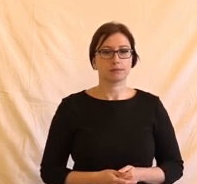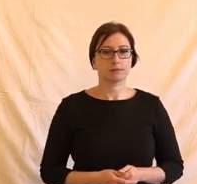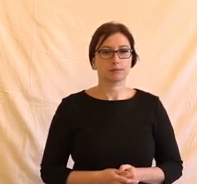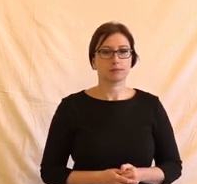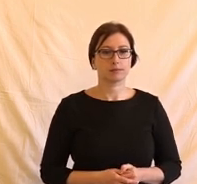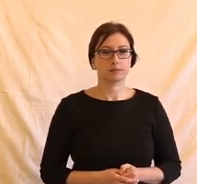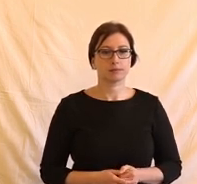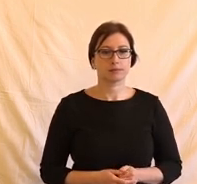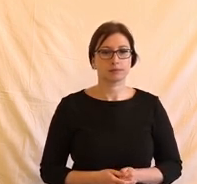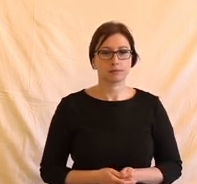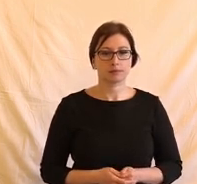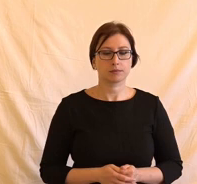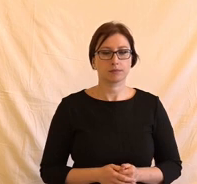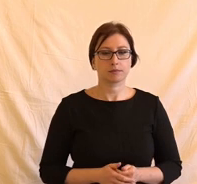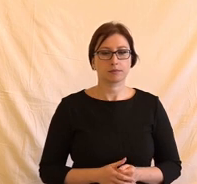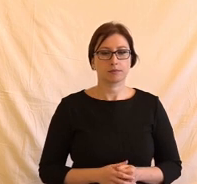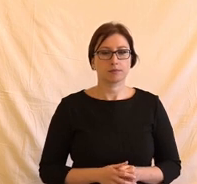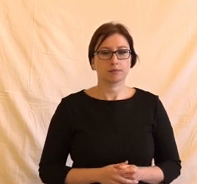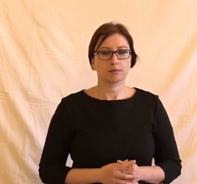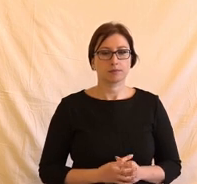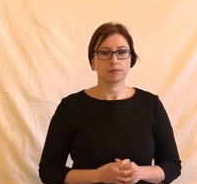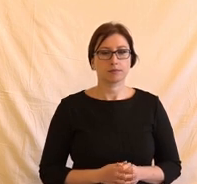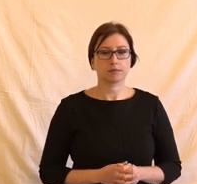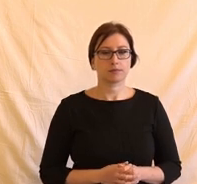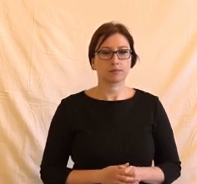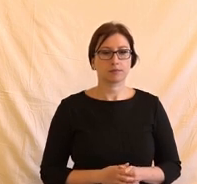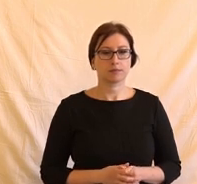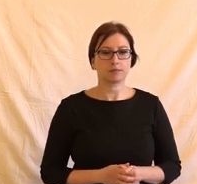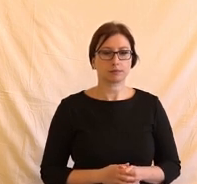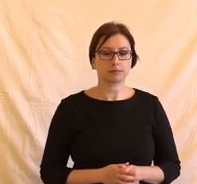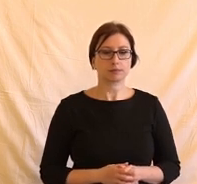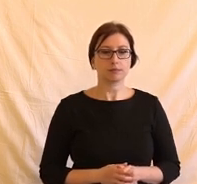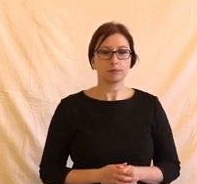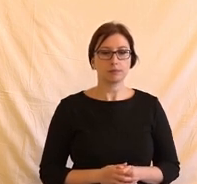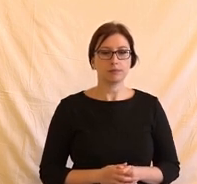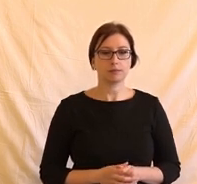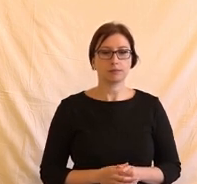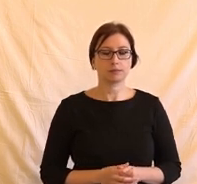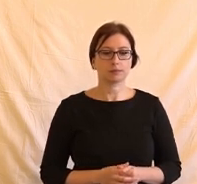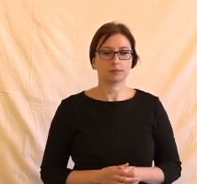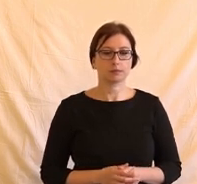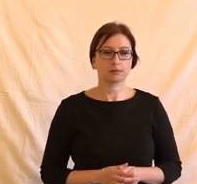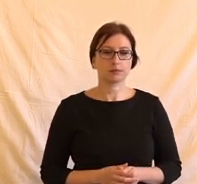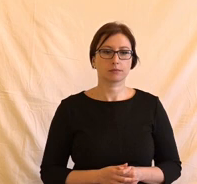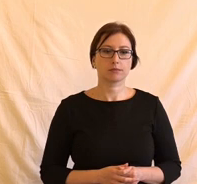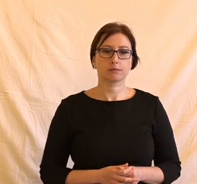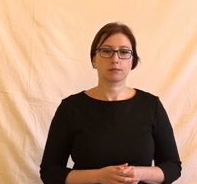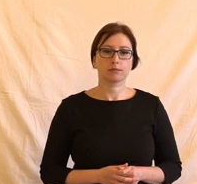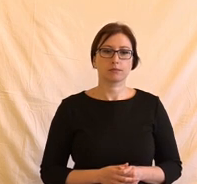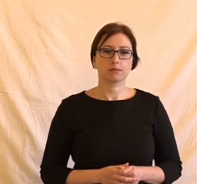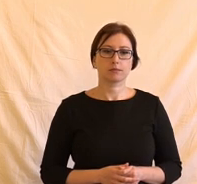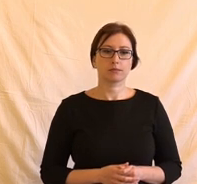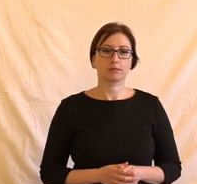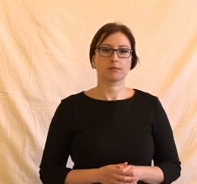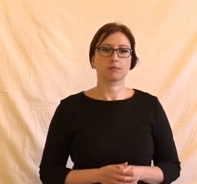at 13.7%, but compared to the USA, which is on a 44.7%